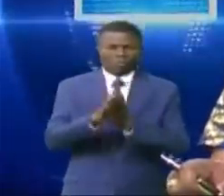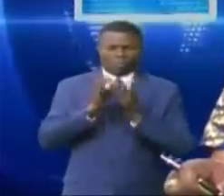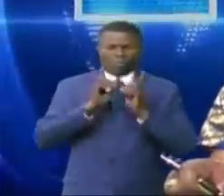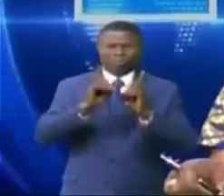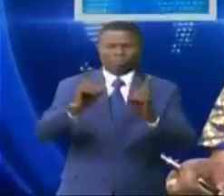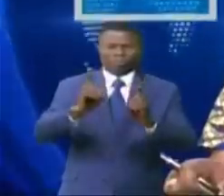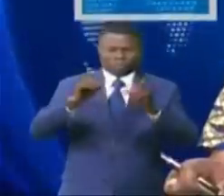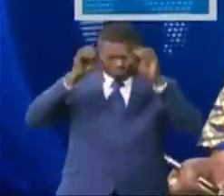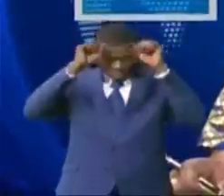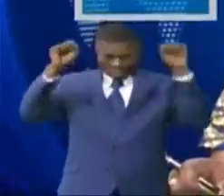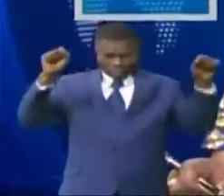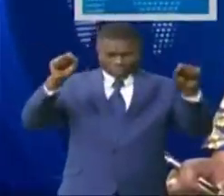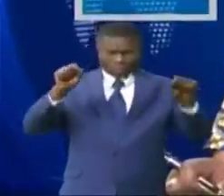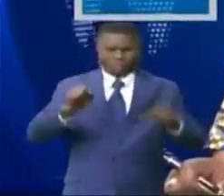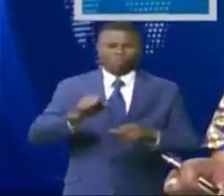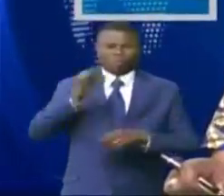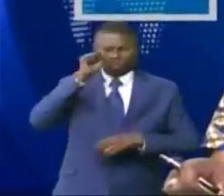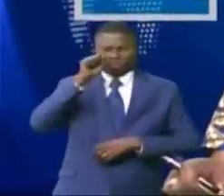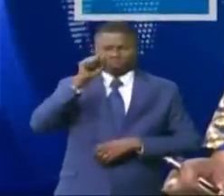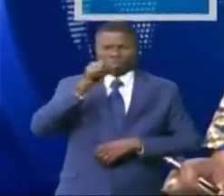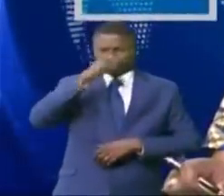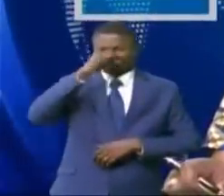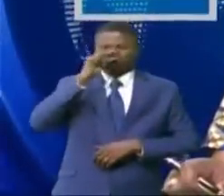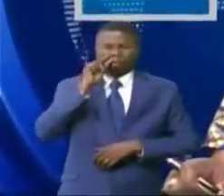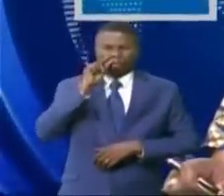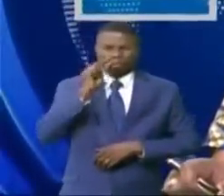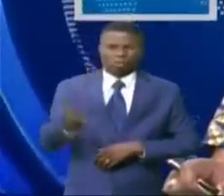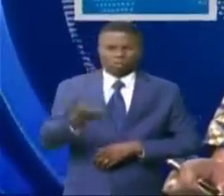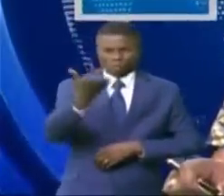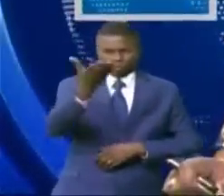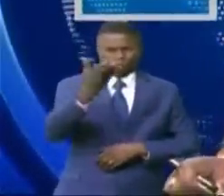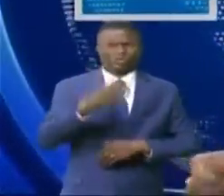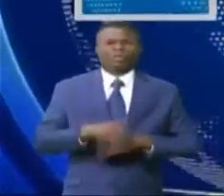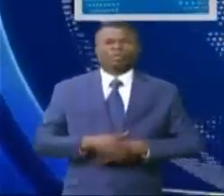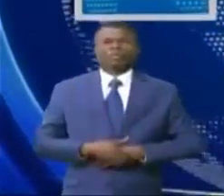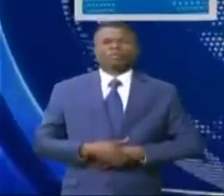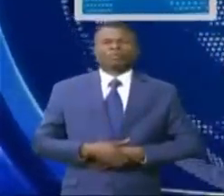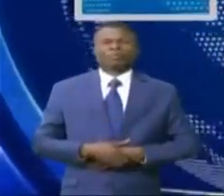du président Christophe Mbosoko Diampwanga. Sylvie Mouyembo.